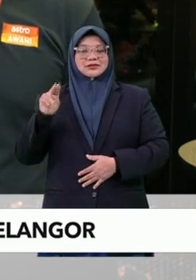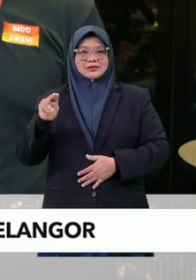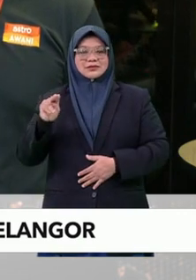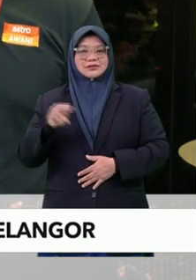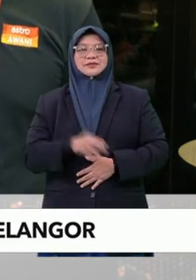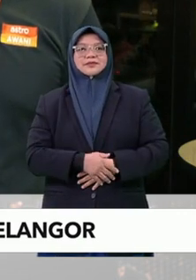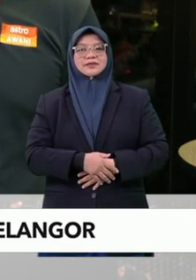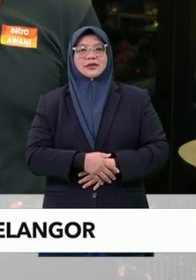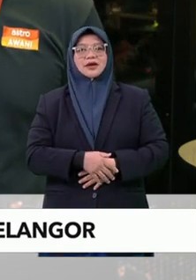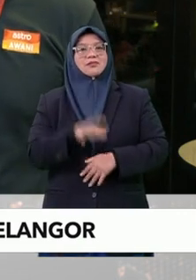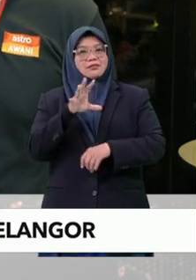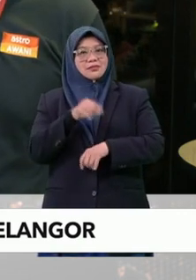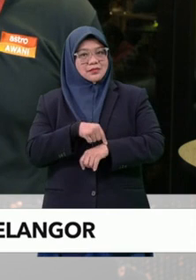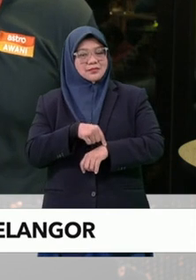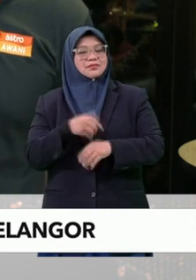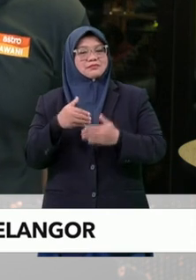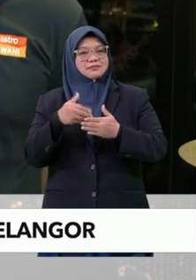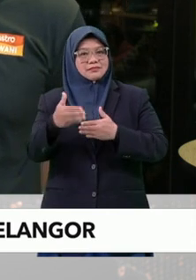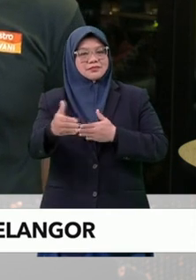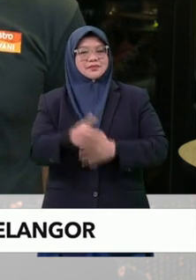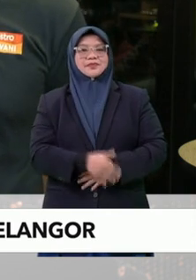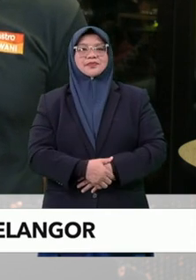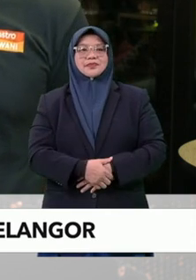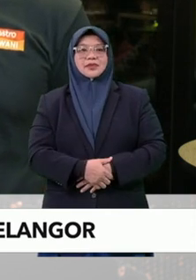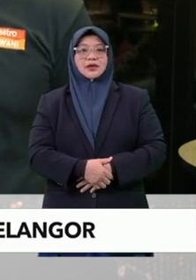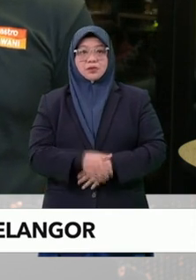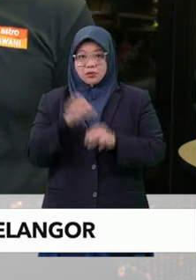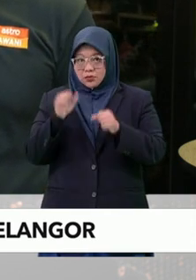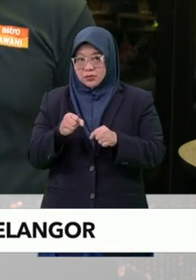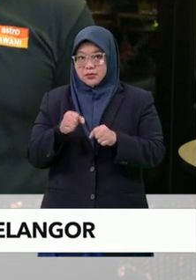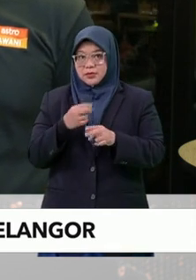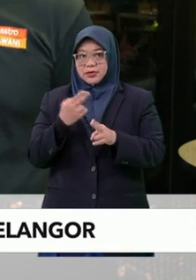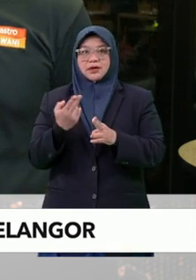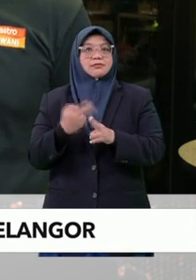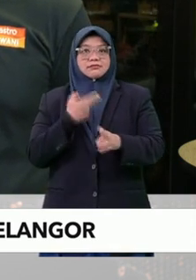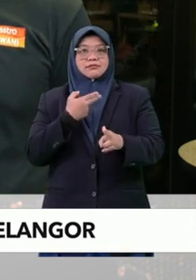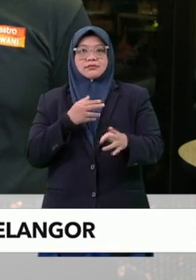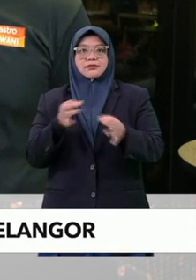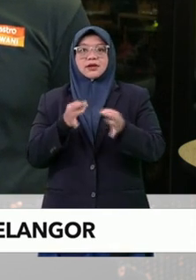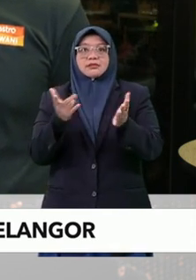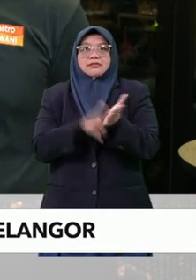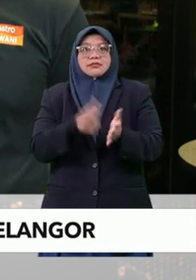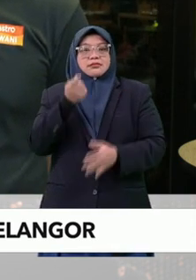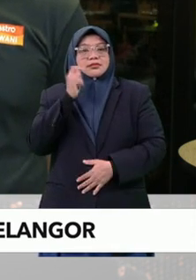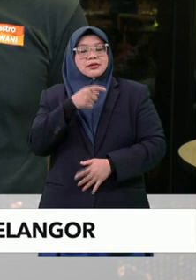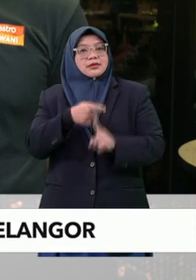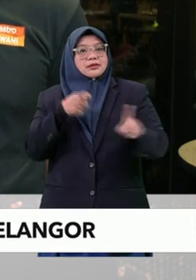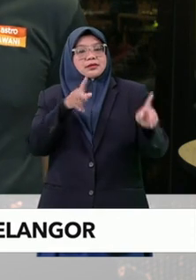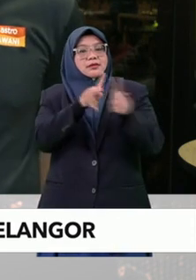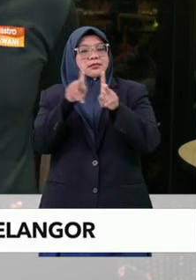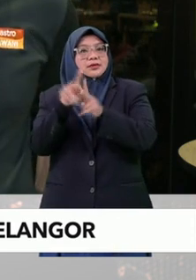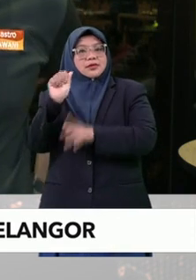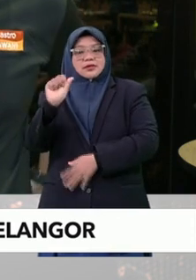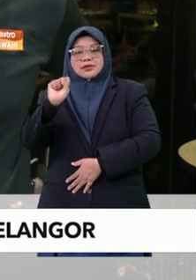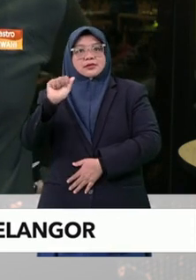peringkat negeri selango dalam masa berkah mengenai iringan laporan yang kita lihat tadi dari kampung Asahan